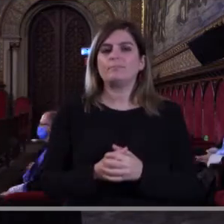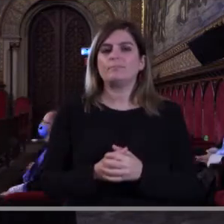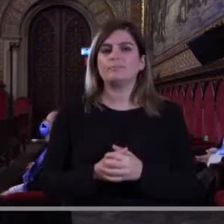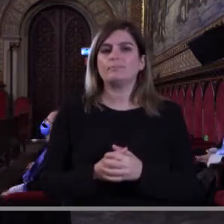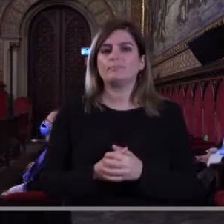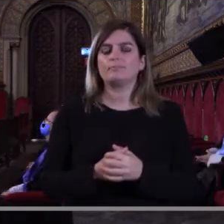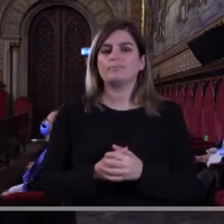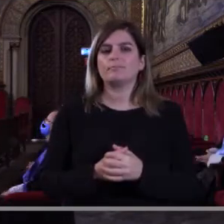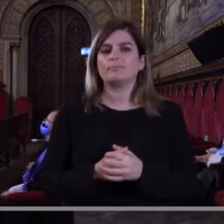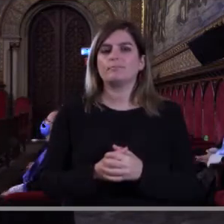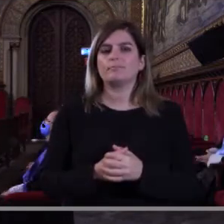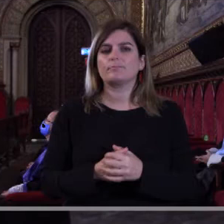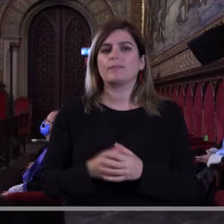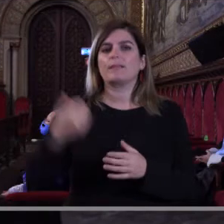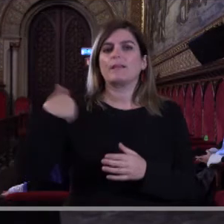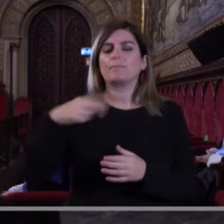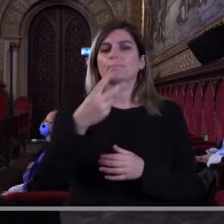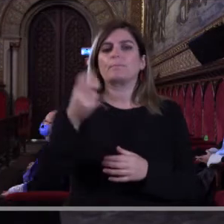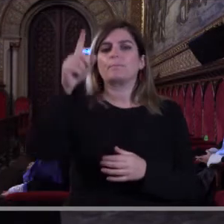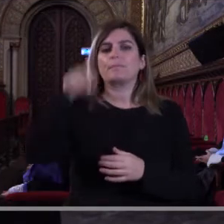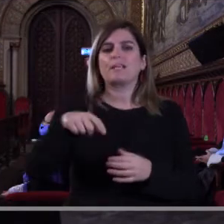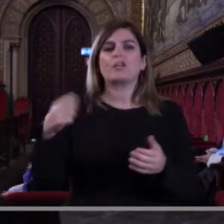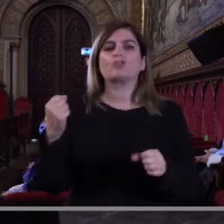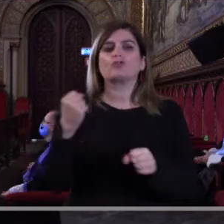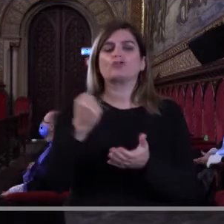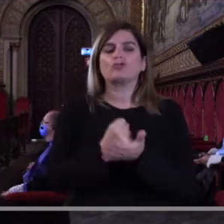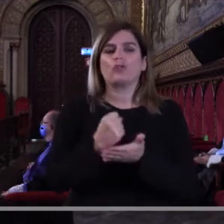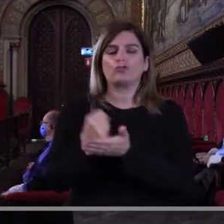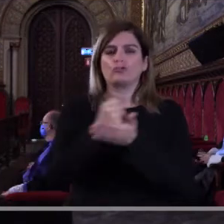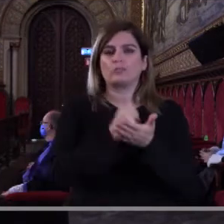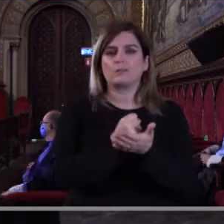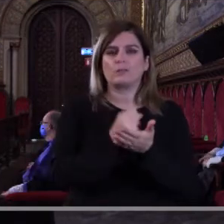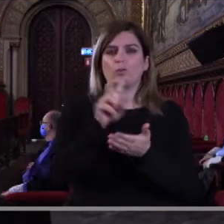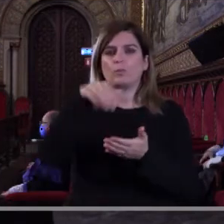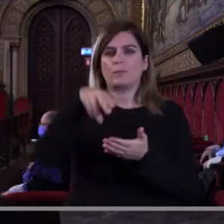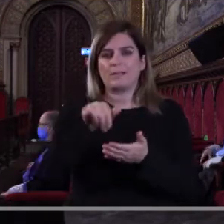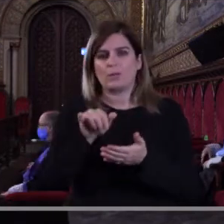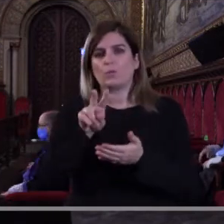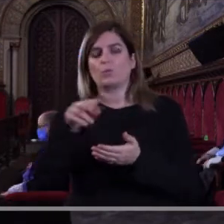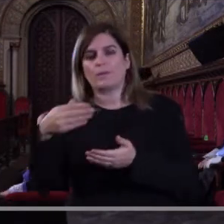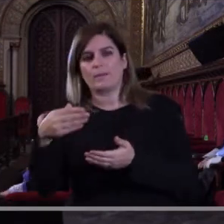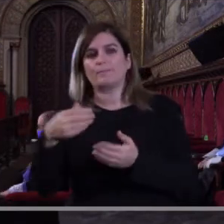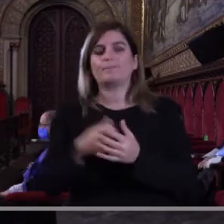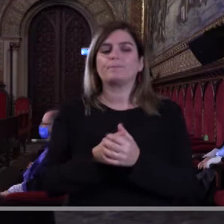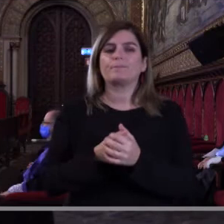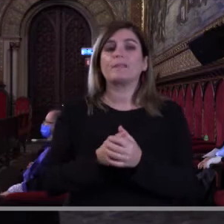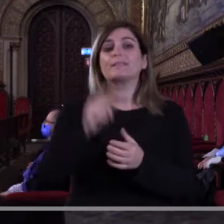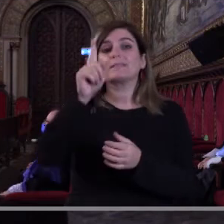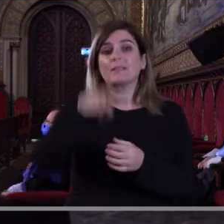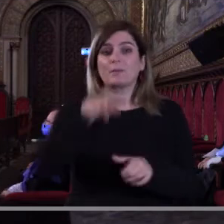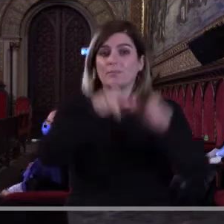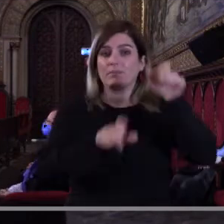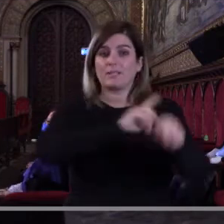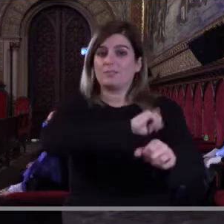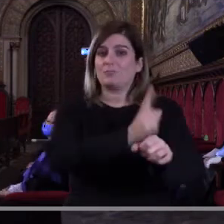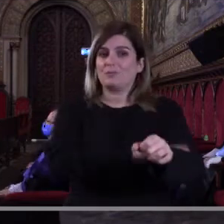D'altra banda, gairebé 8.000 socis integren la nostra comunitat d'alumni UB i un any més, els nostres esportistes han